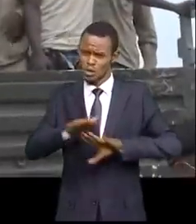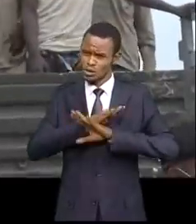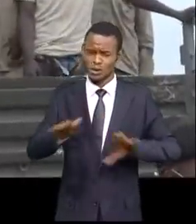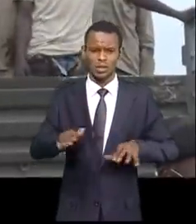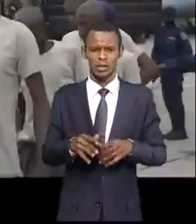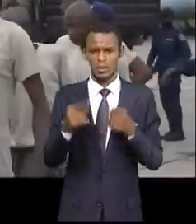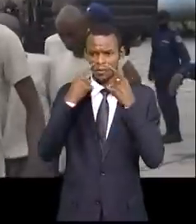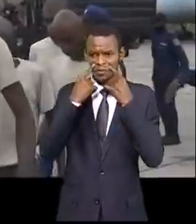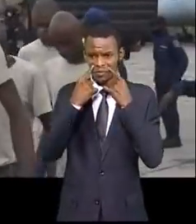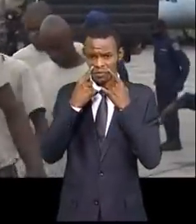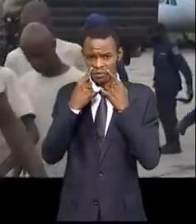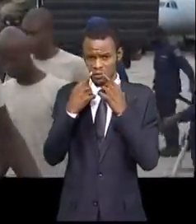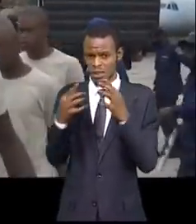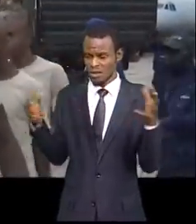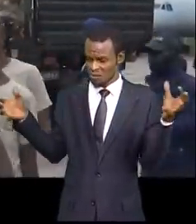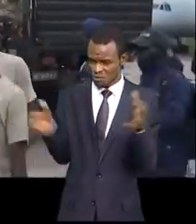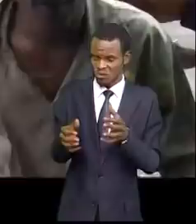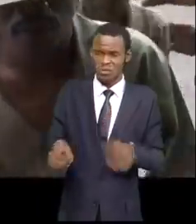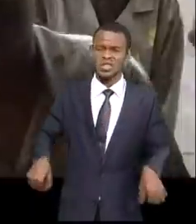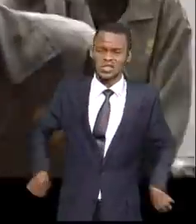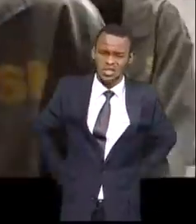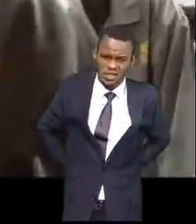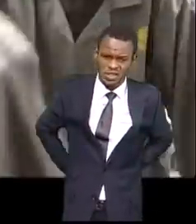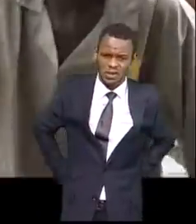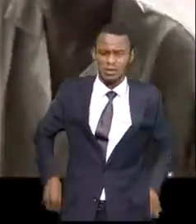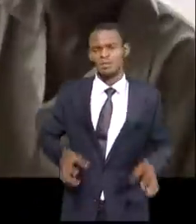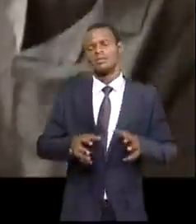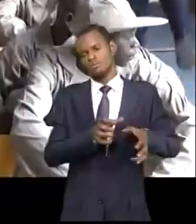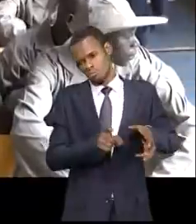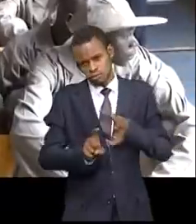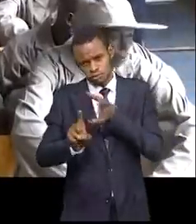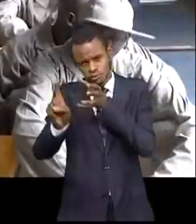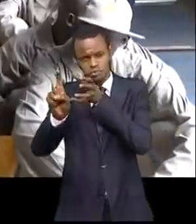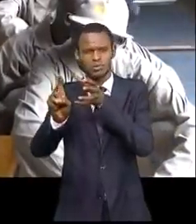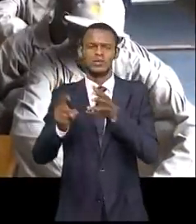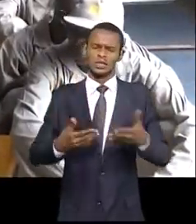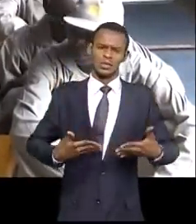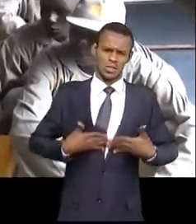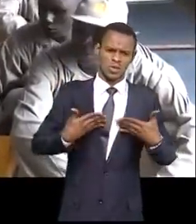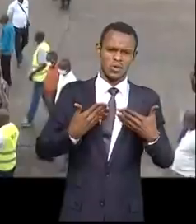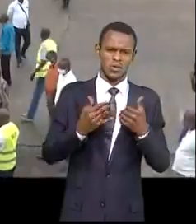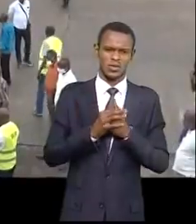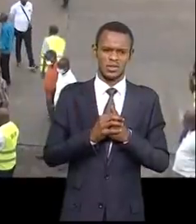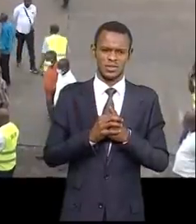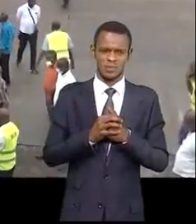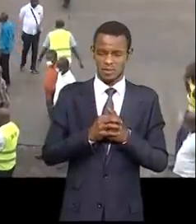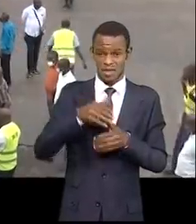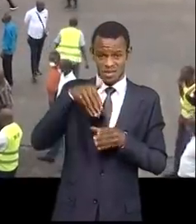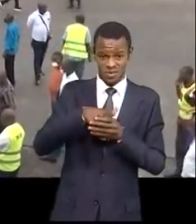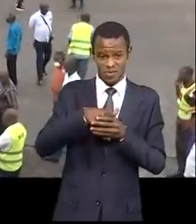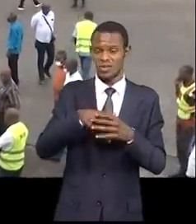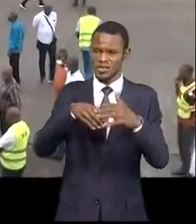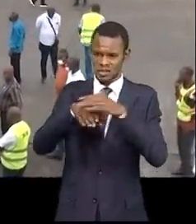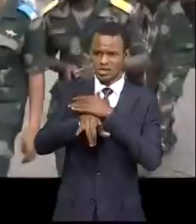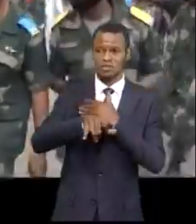bâtisseurs c'est cool man qui seront bientôt transformé en agent de développement en embarquer à bord de cet avion affrété vers